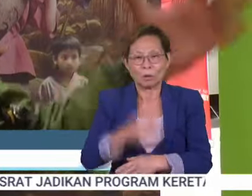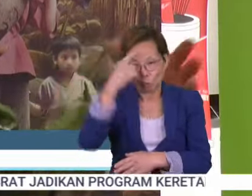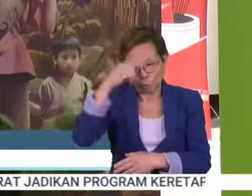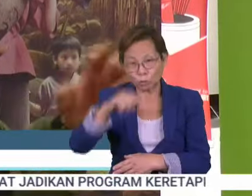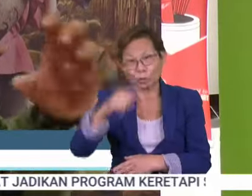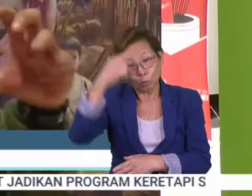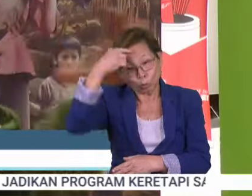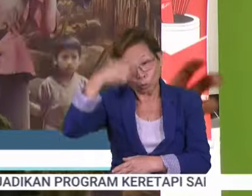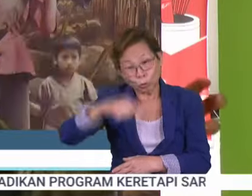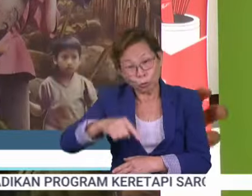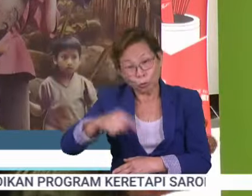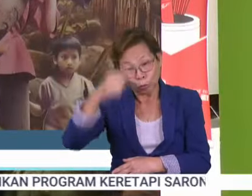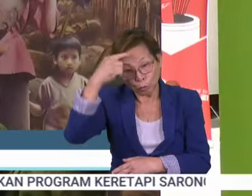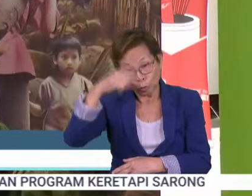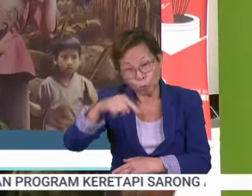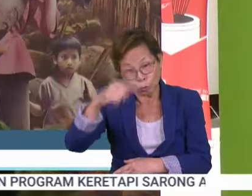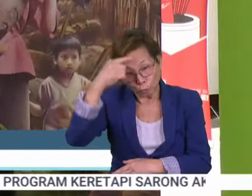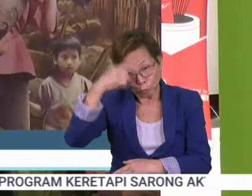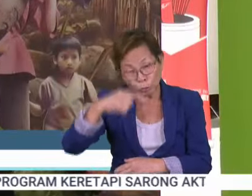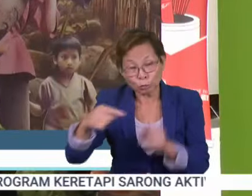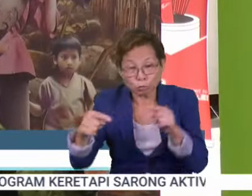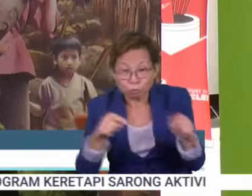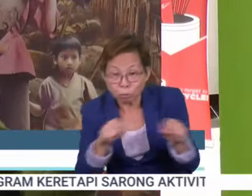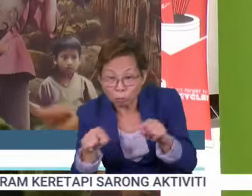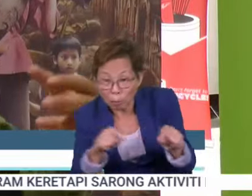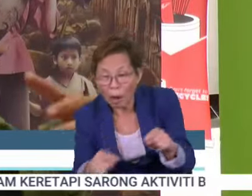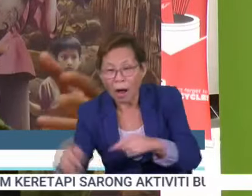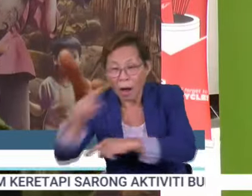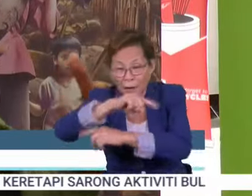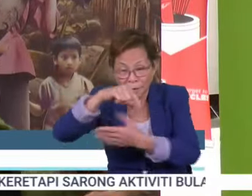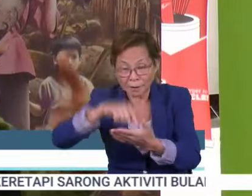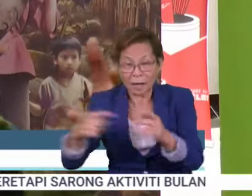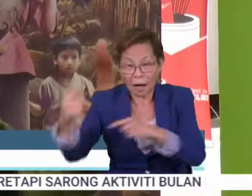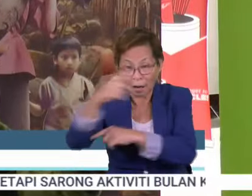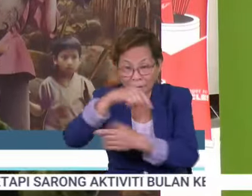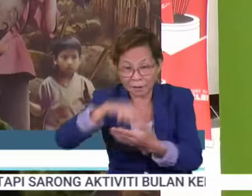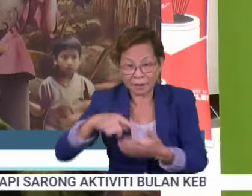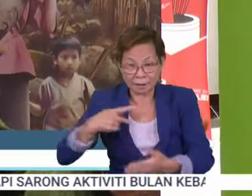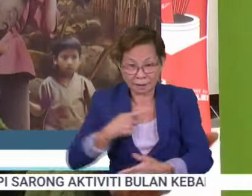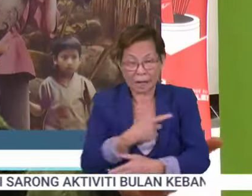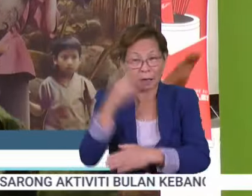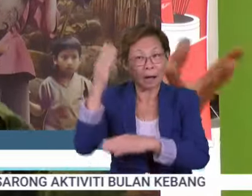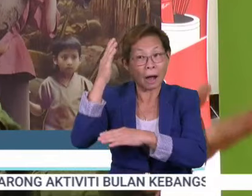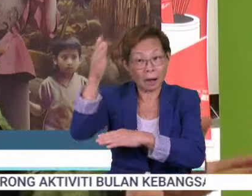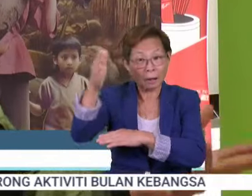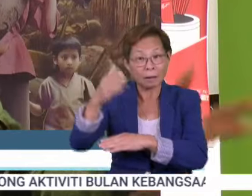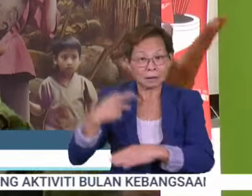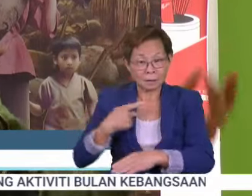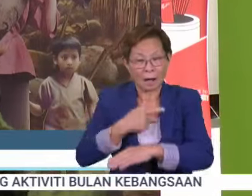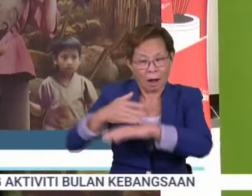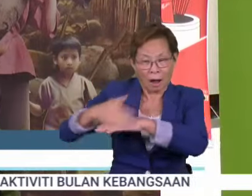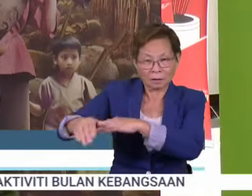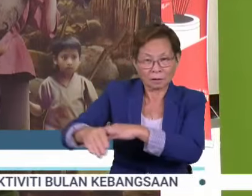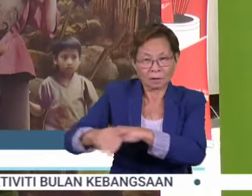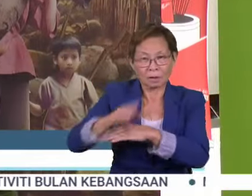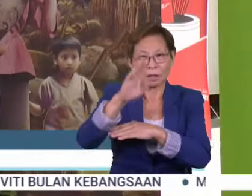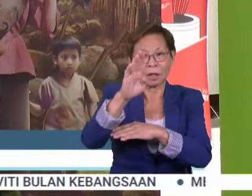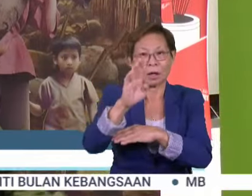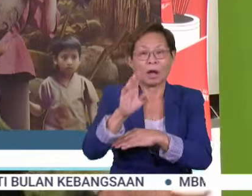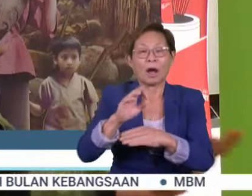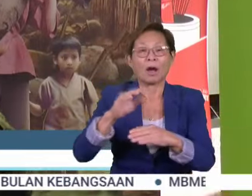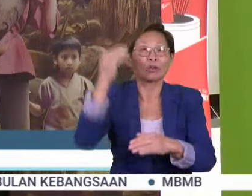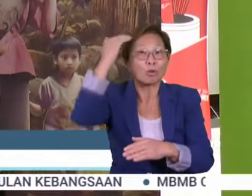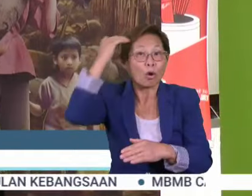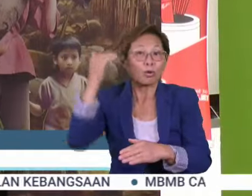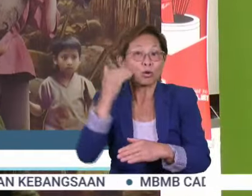ke feature length lah. Jadi hari ini kita akan hantar kita punya ni ke Busan Film